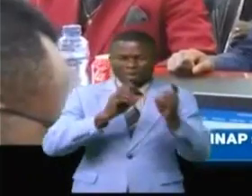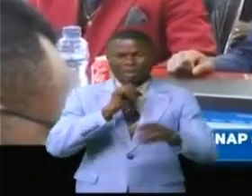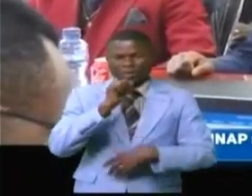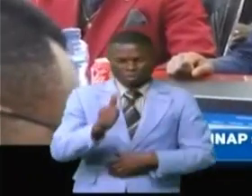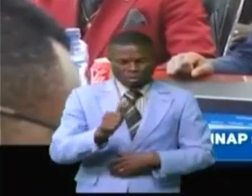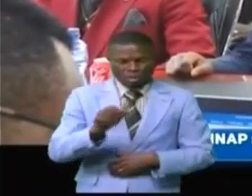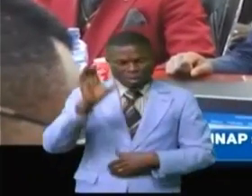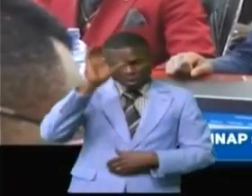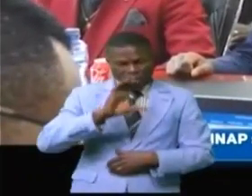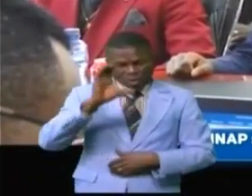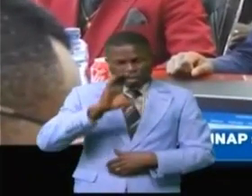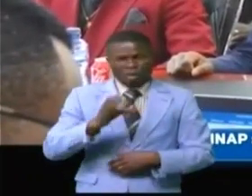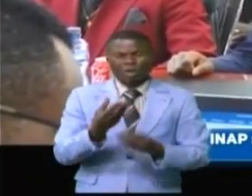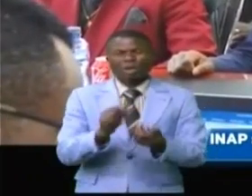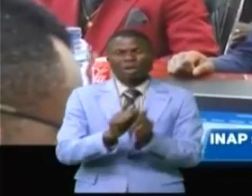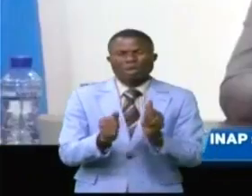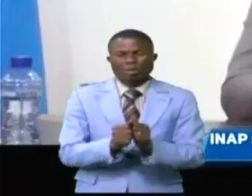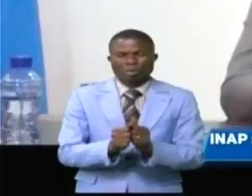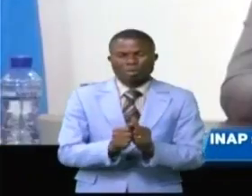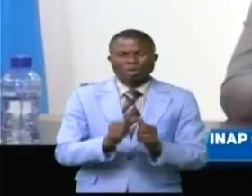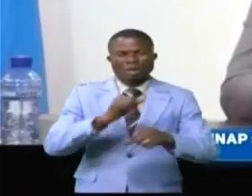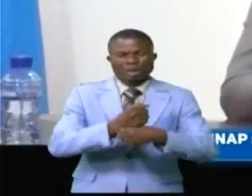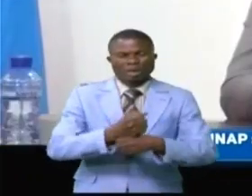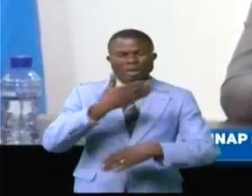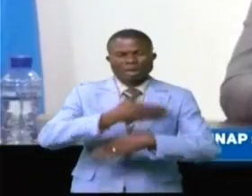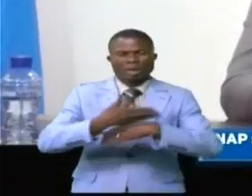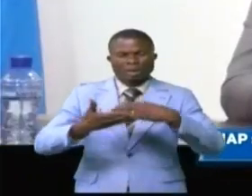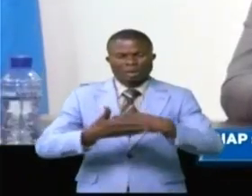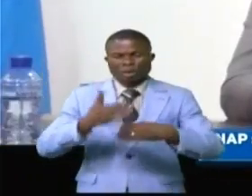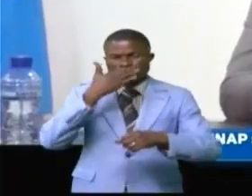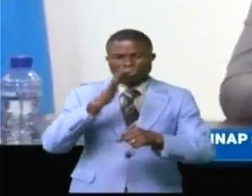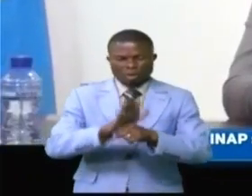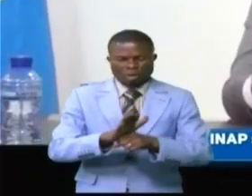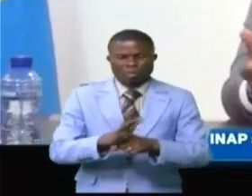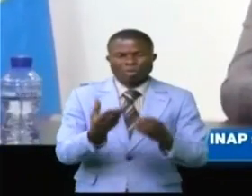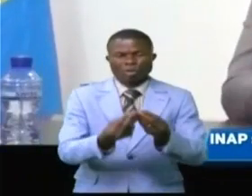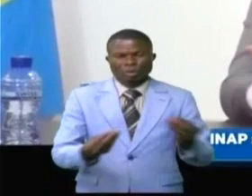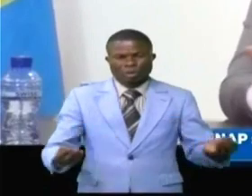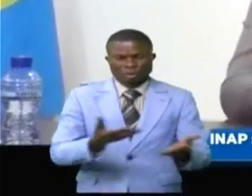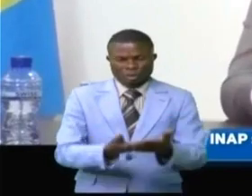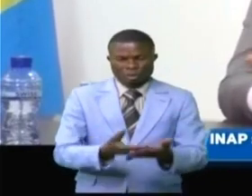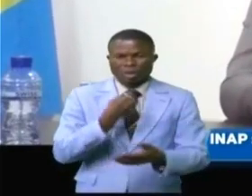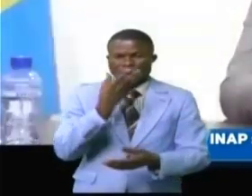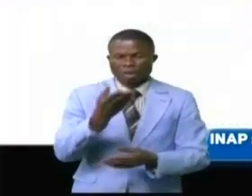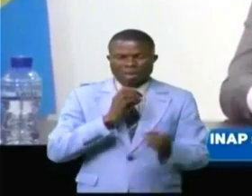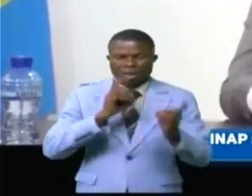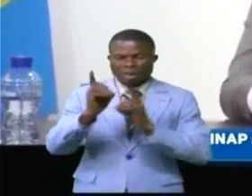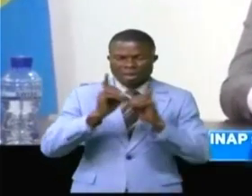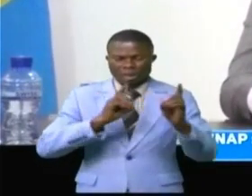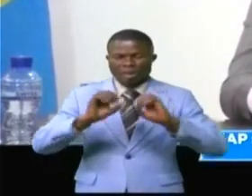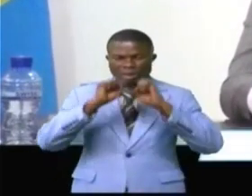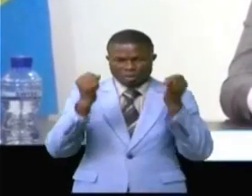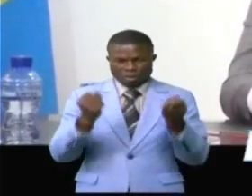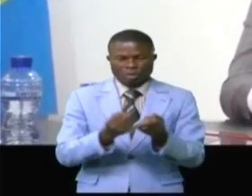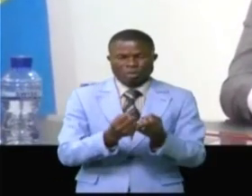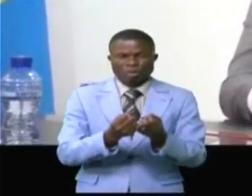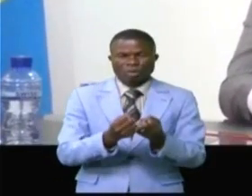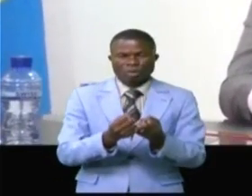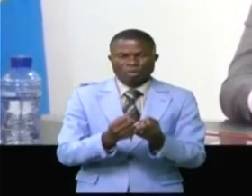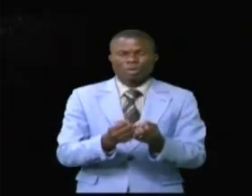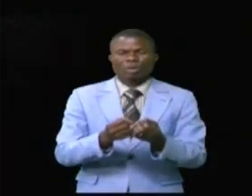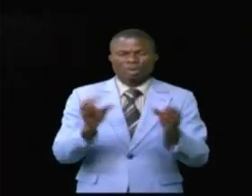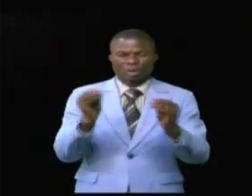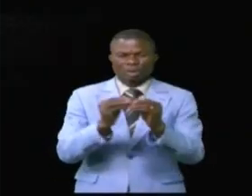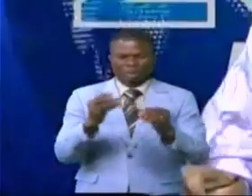et construire des compromis républicains et pragmatiques, eh bien, c'est le cadre du dialogue social qui nous a toujours